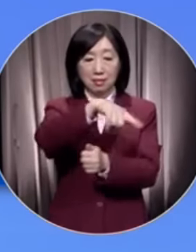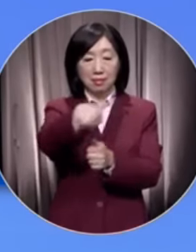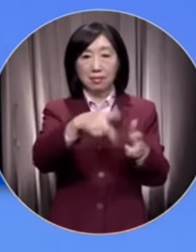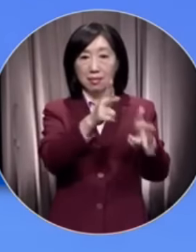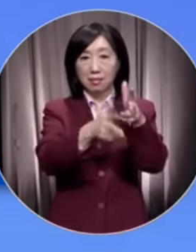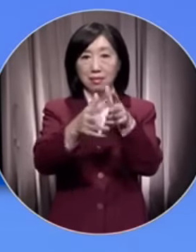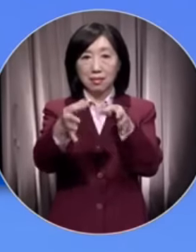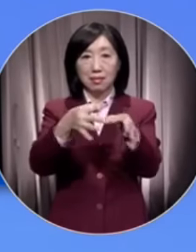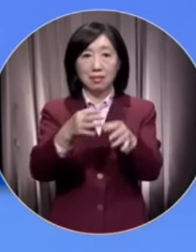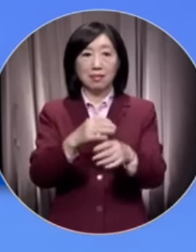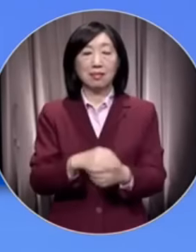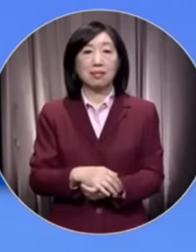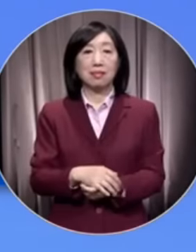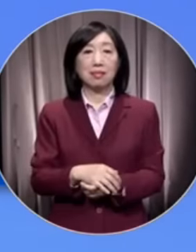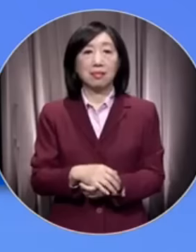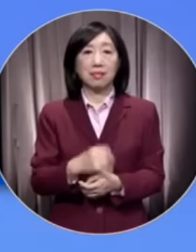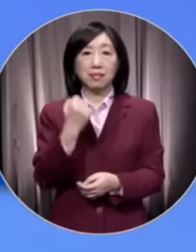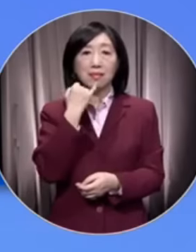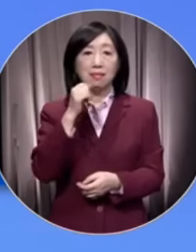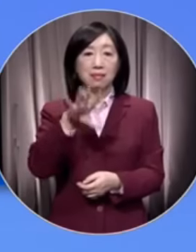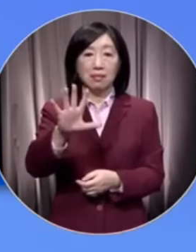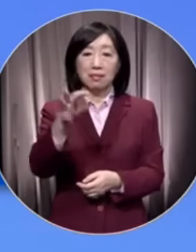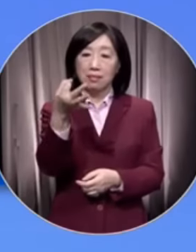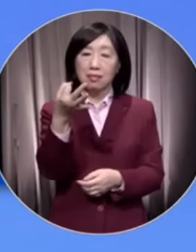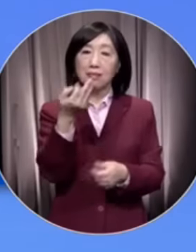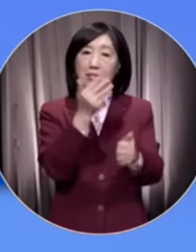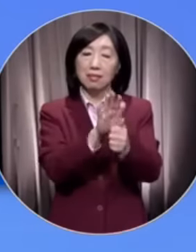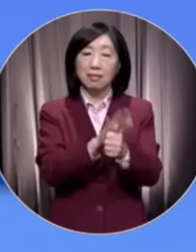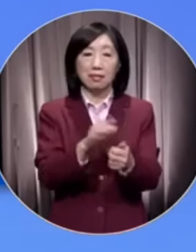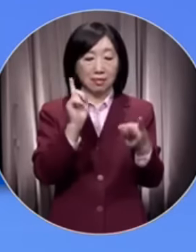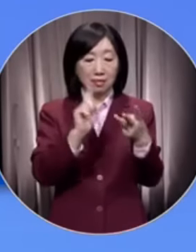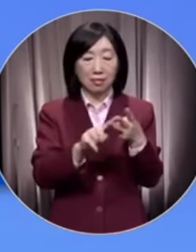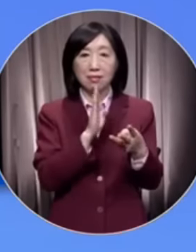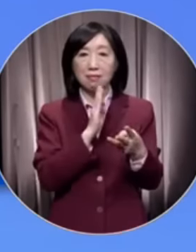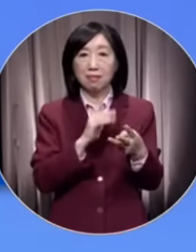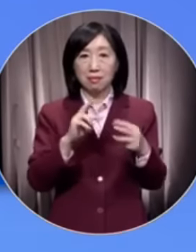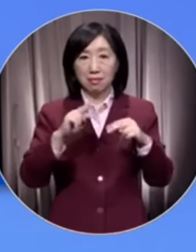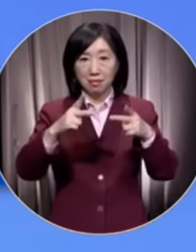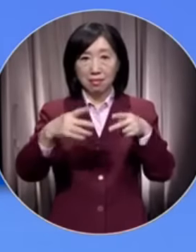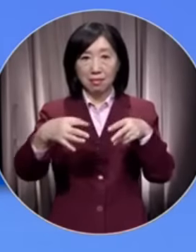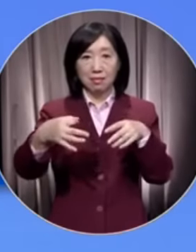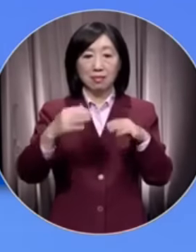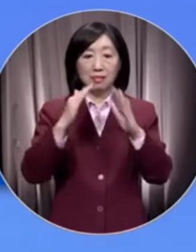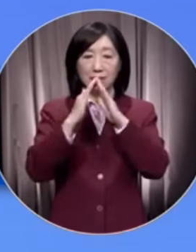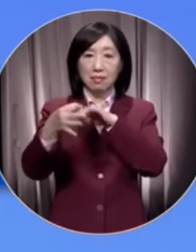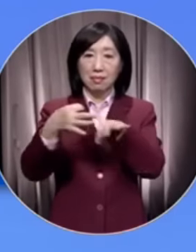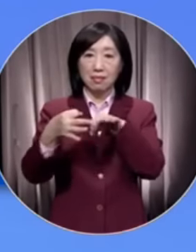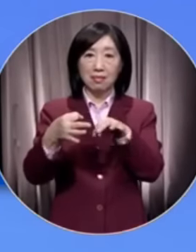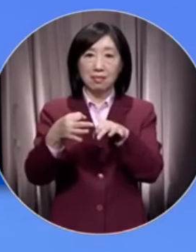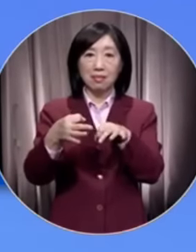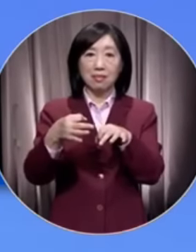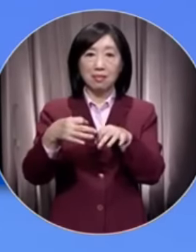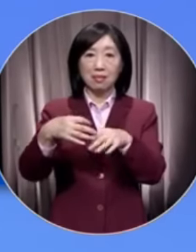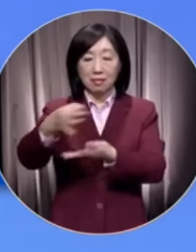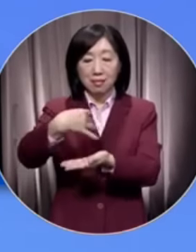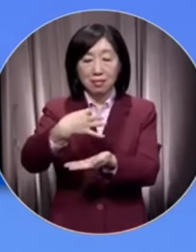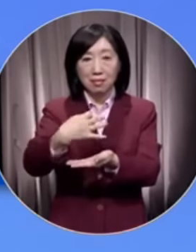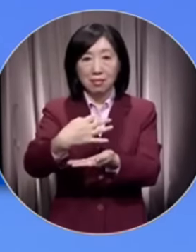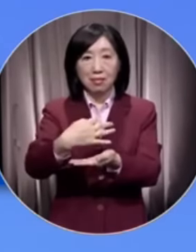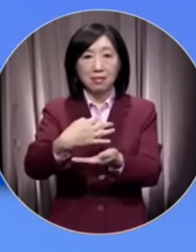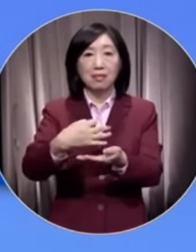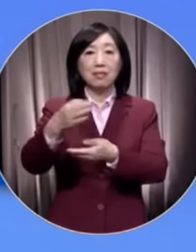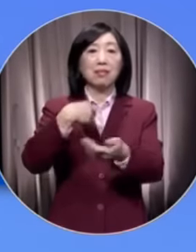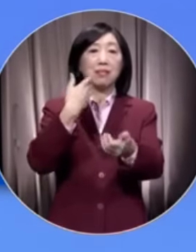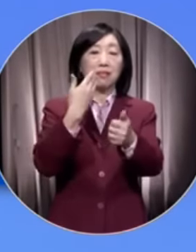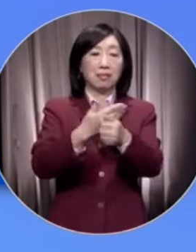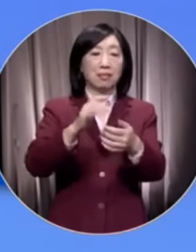家来取得资金，同时第三，改进市场的通路，协助他们行销世界，第